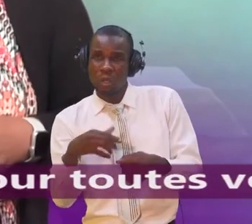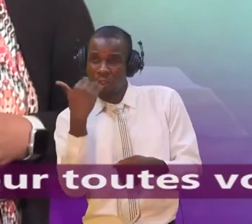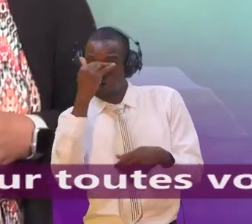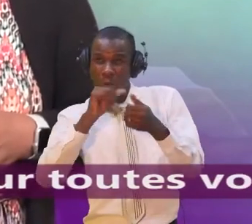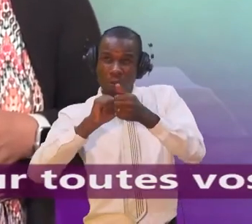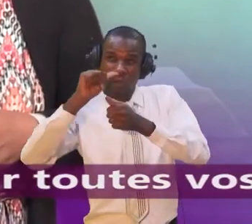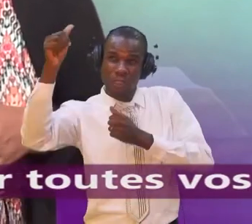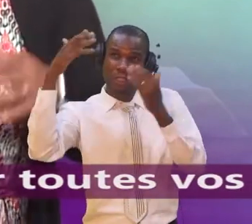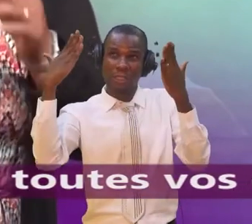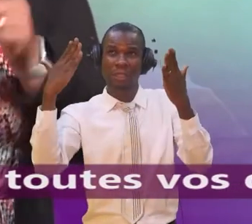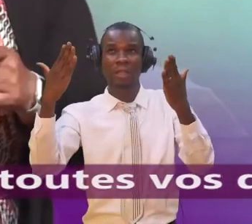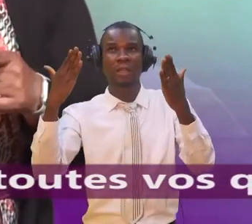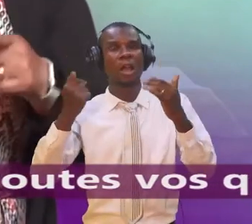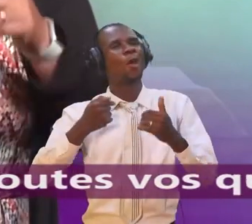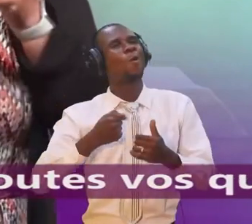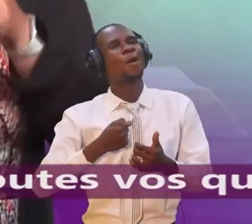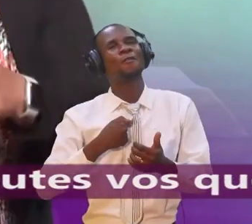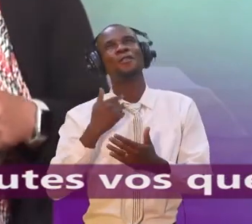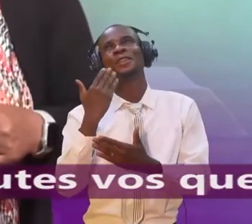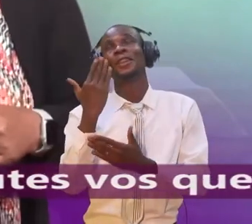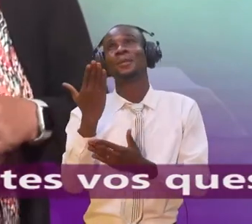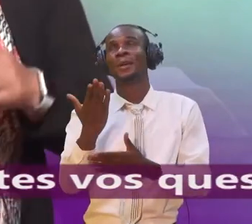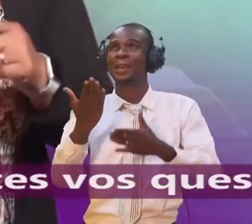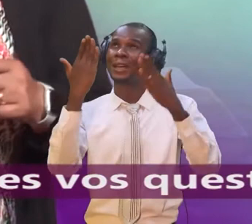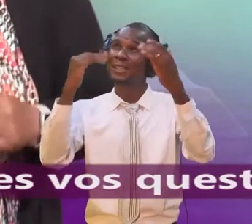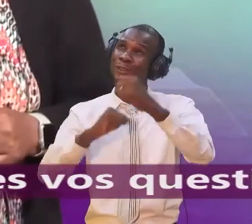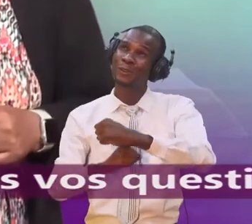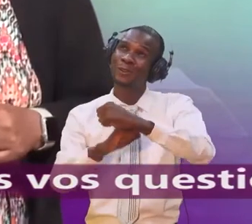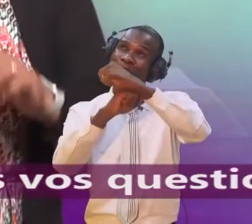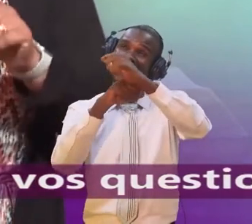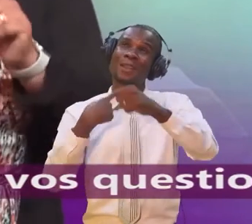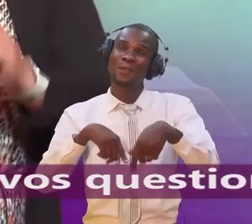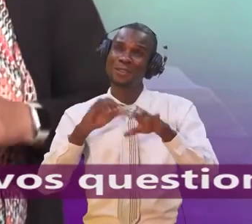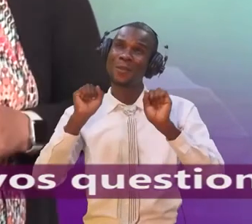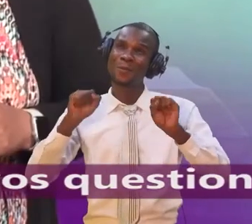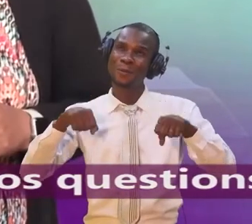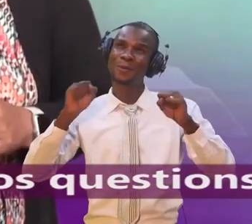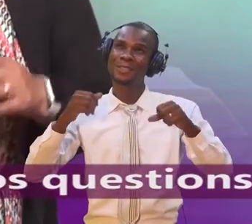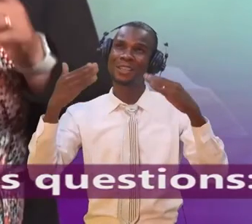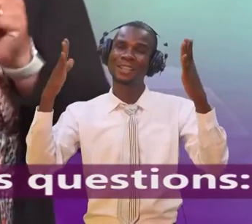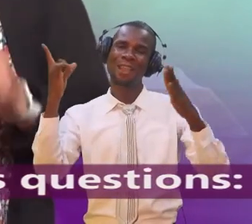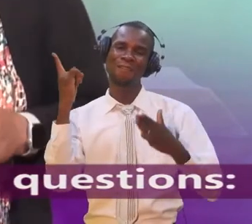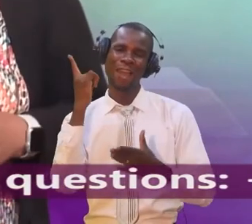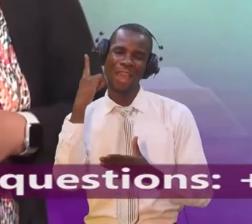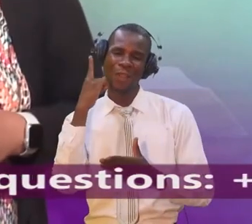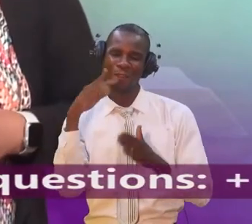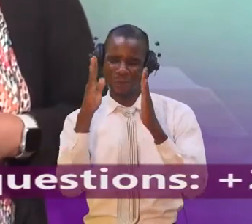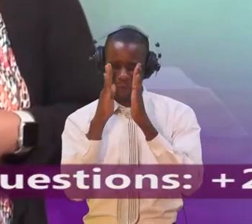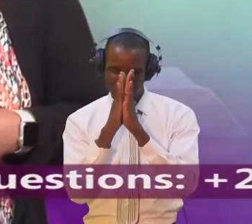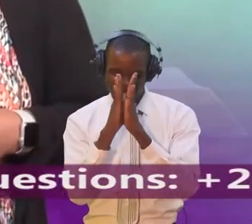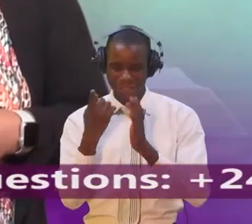kuwasaidia. Ukisikia kwamba umetengwa na Mungu, waweza kumwambia akusaidie na